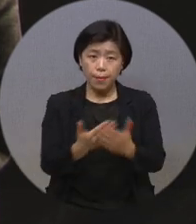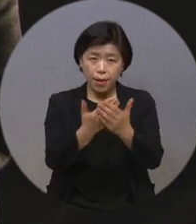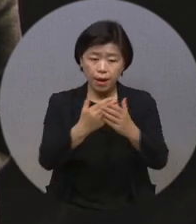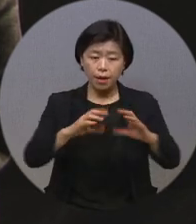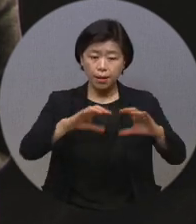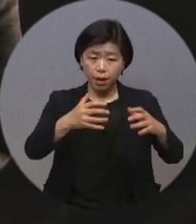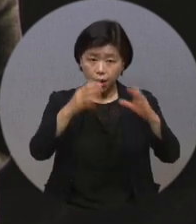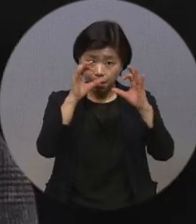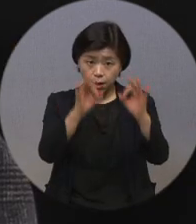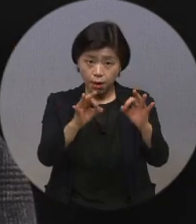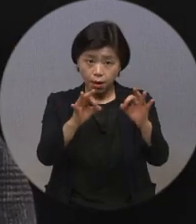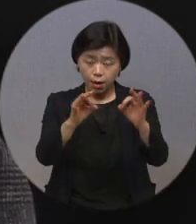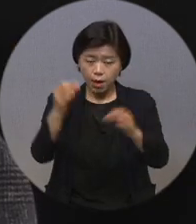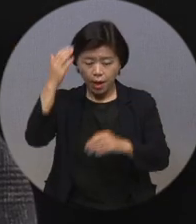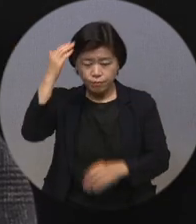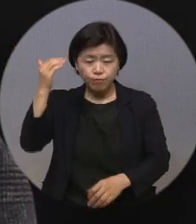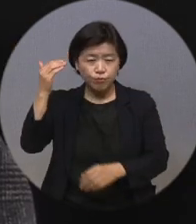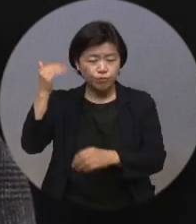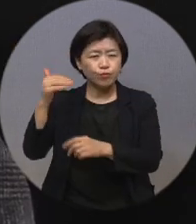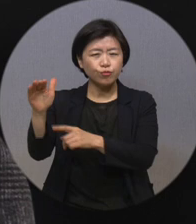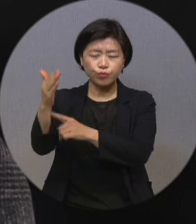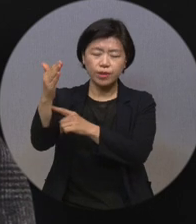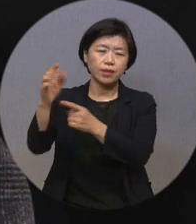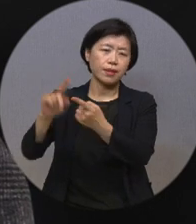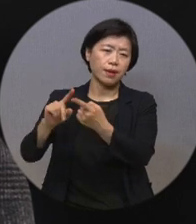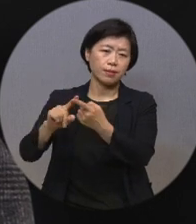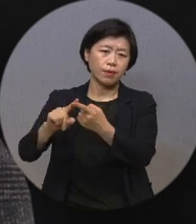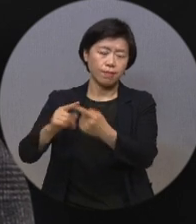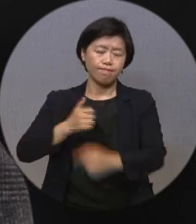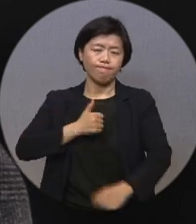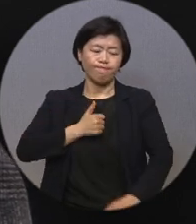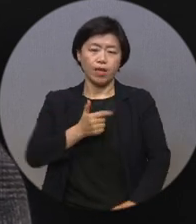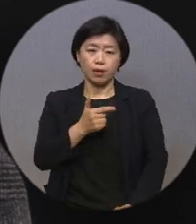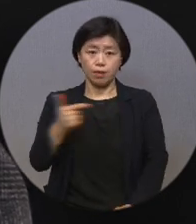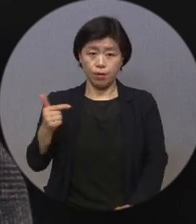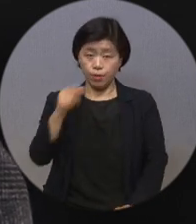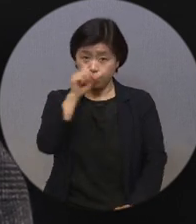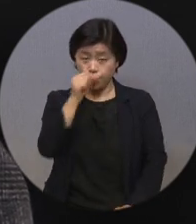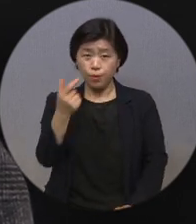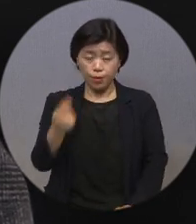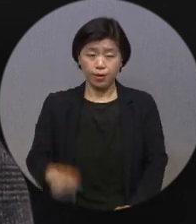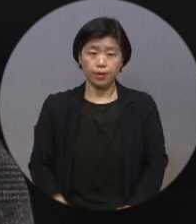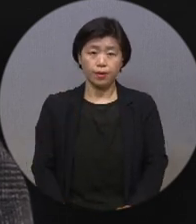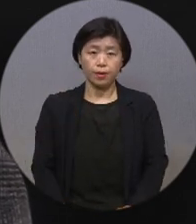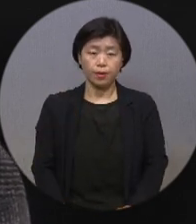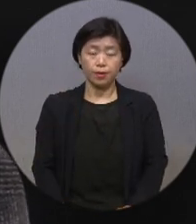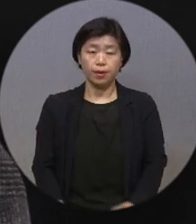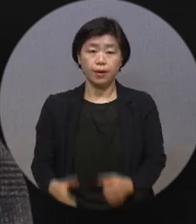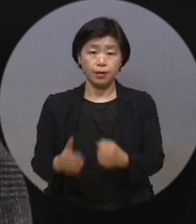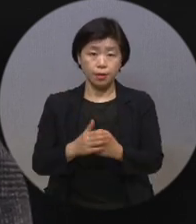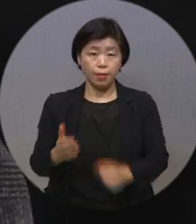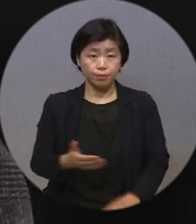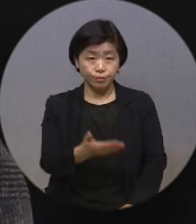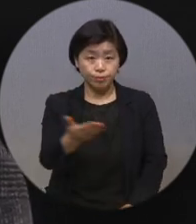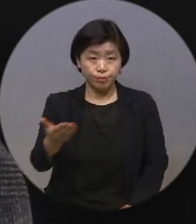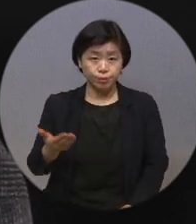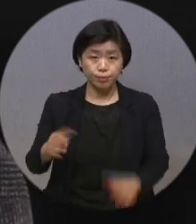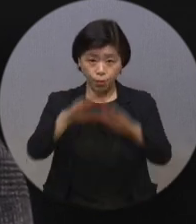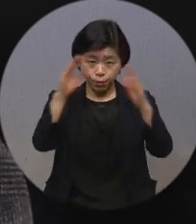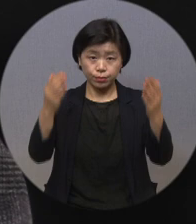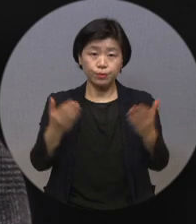수는 없습니다. 그렇기 때문에 우리 국민 모두가 태극기에 대해서는